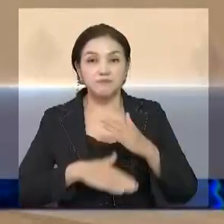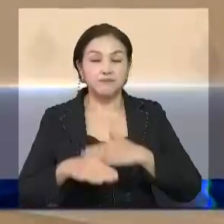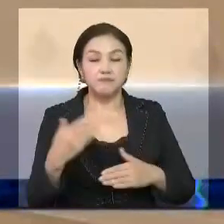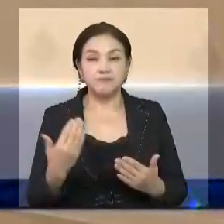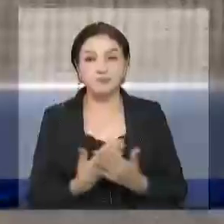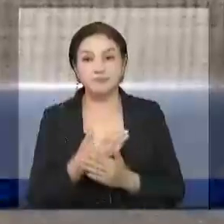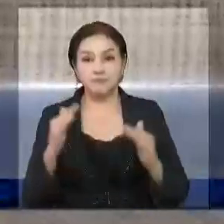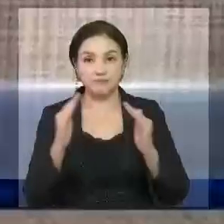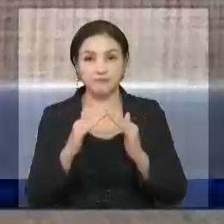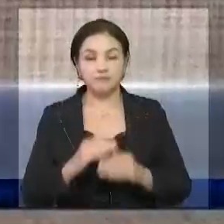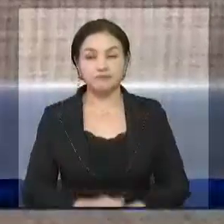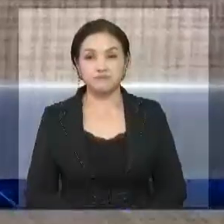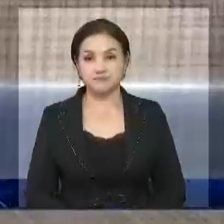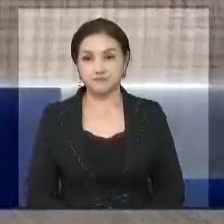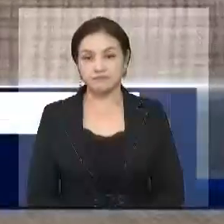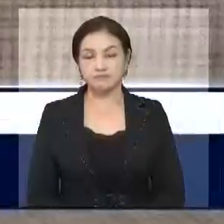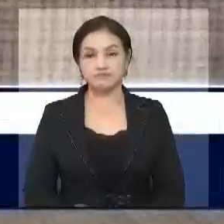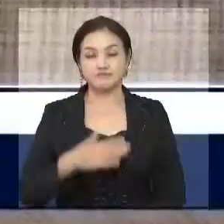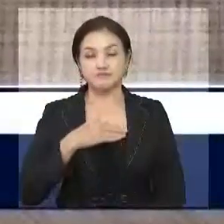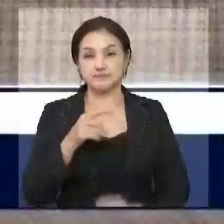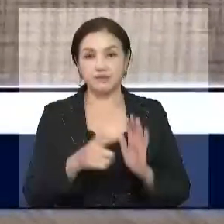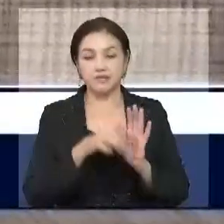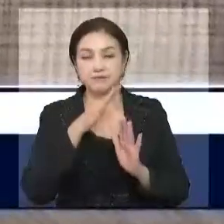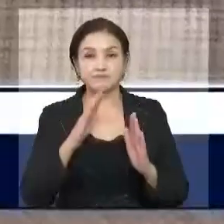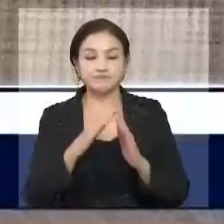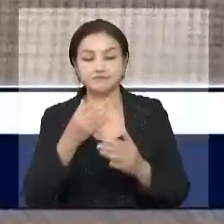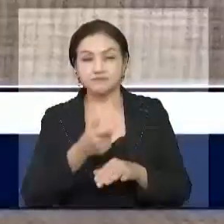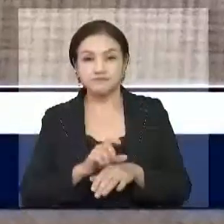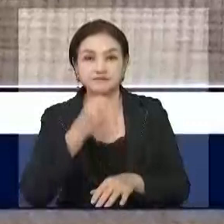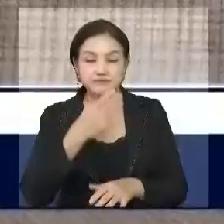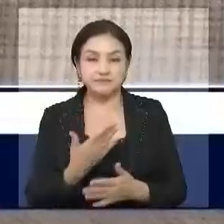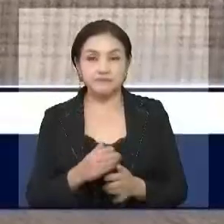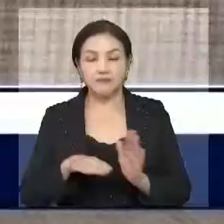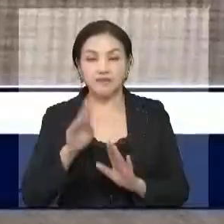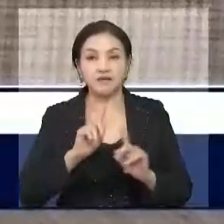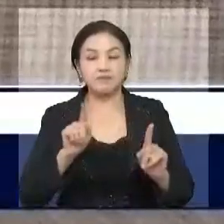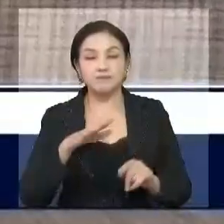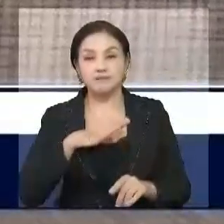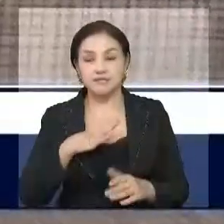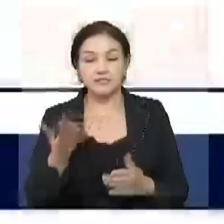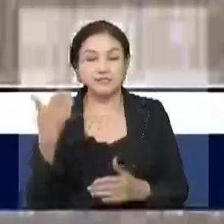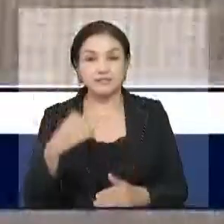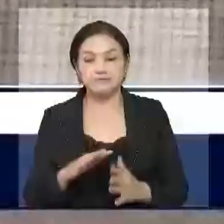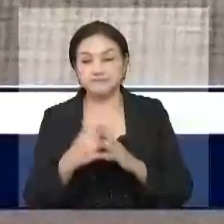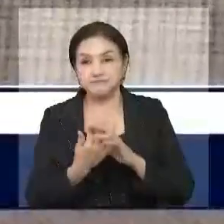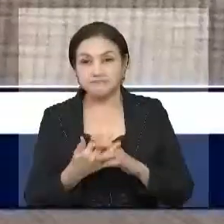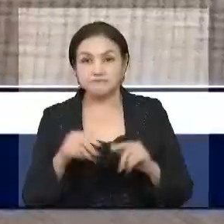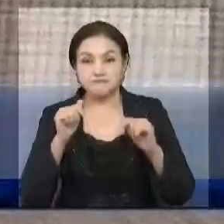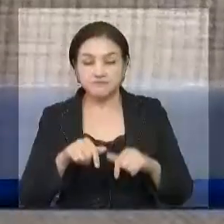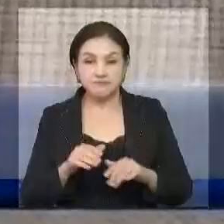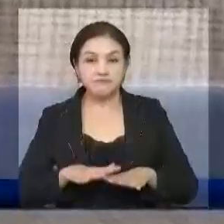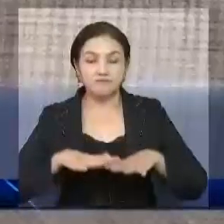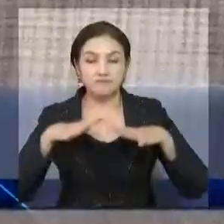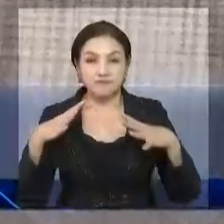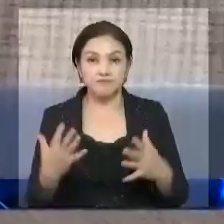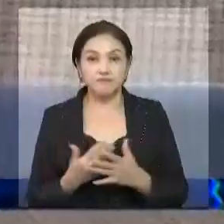в райцентре. Мне 7 лет. Этот дом мне очень нравится. Он лучше, чем тот, который был в нашем поселке. Здесь двор